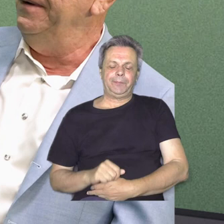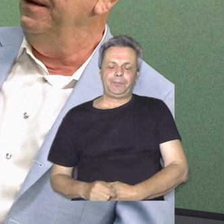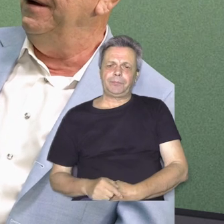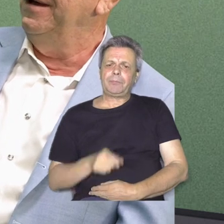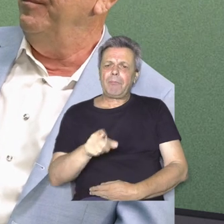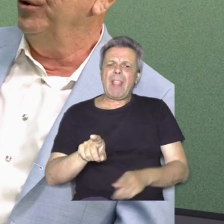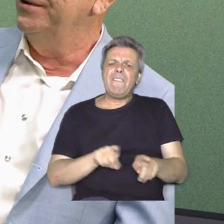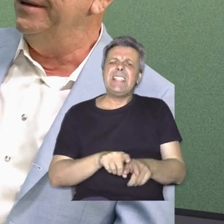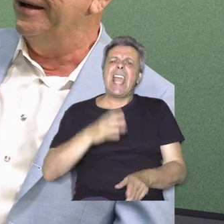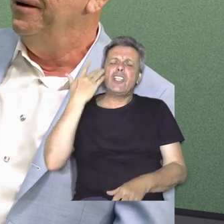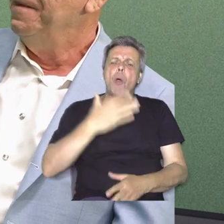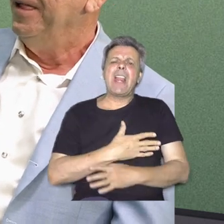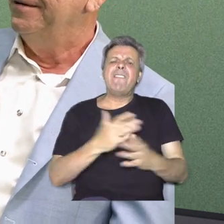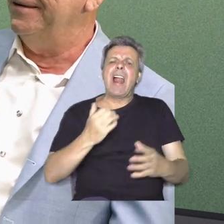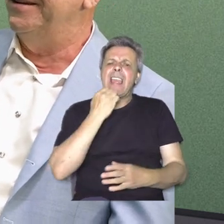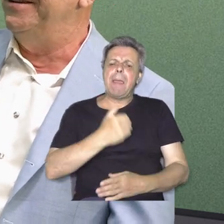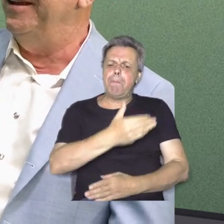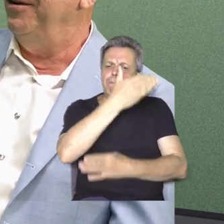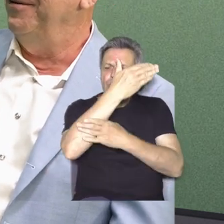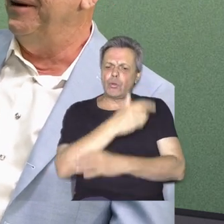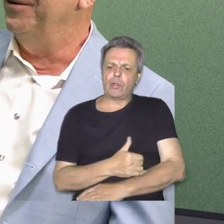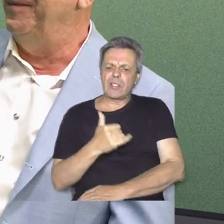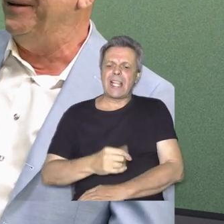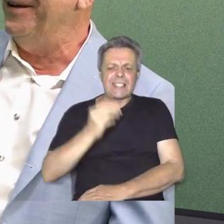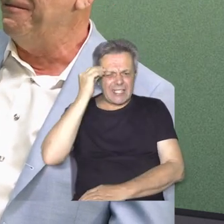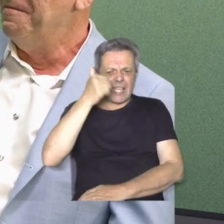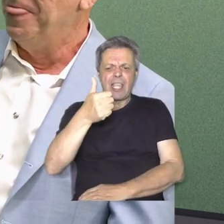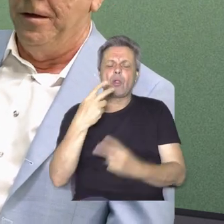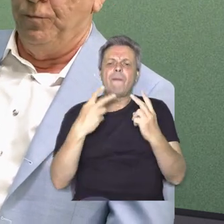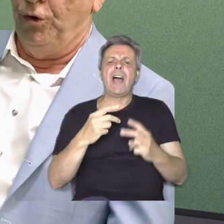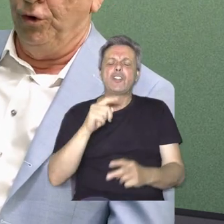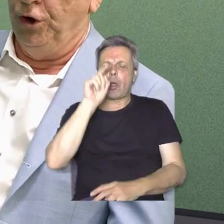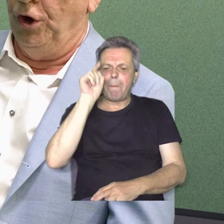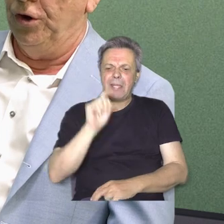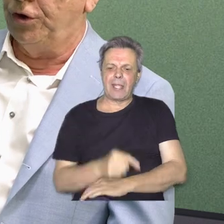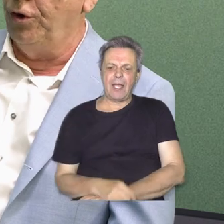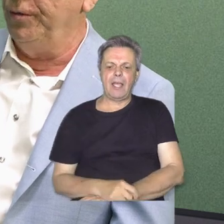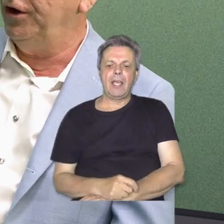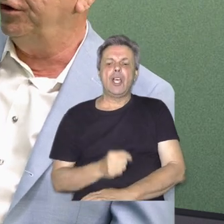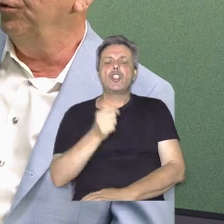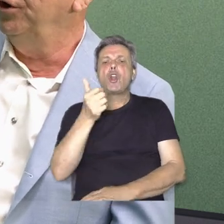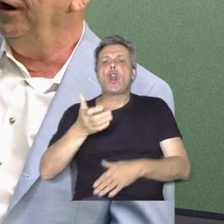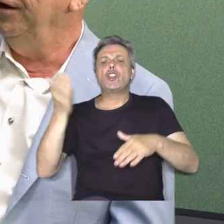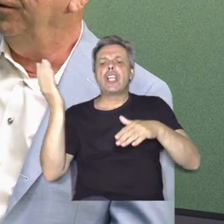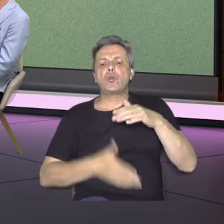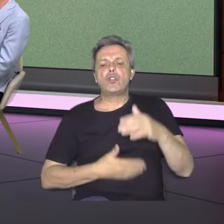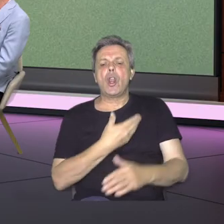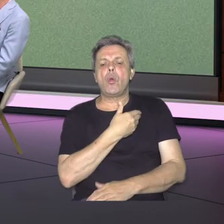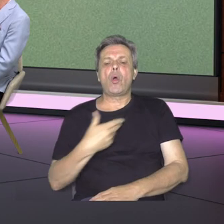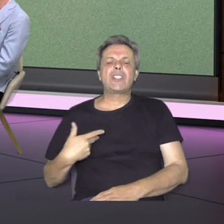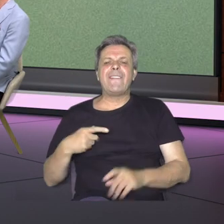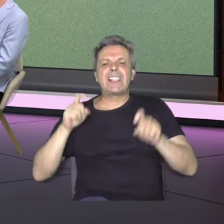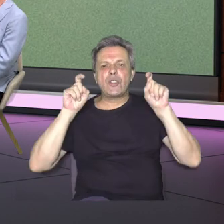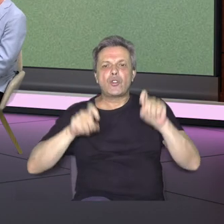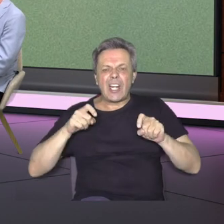ste i vi bili veliki poduzetnik. Sad sam se sjetio jedno važnog pitanja. Skoro ste srušili